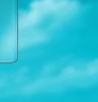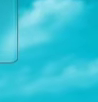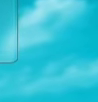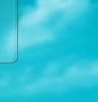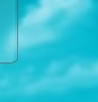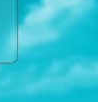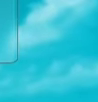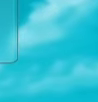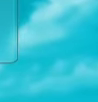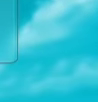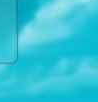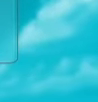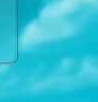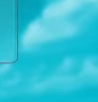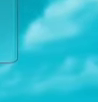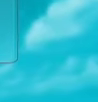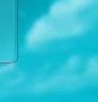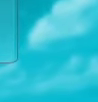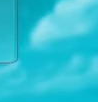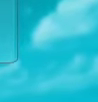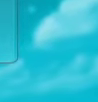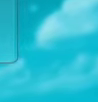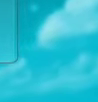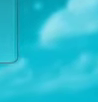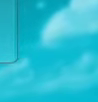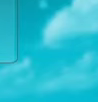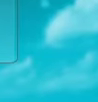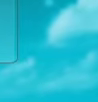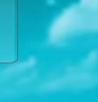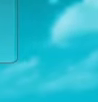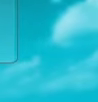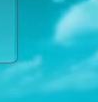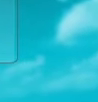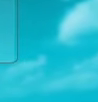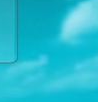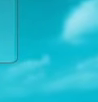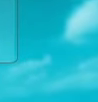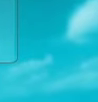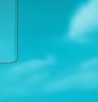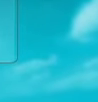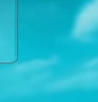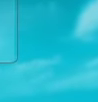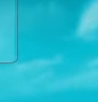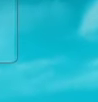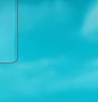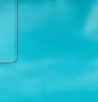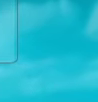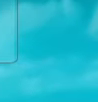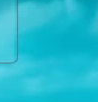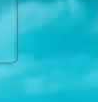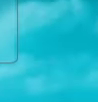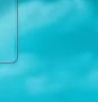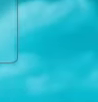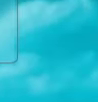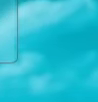Қармақшыда сынап бағанасы күндіз 26, түнде 10 градус жылыны көрсетеді. Жалағашта ауа температурасы күндіз 26,